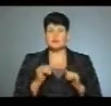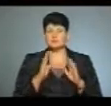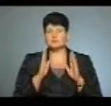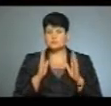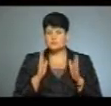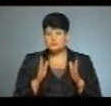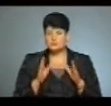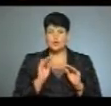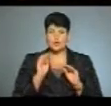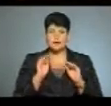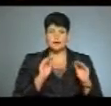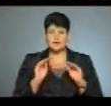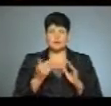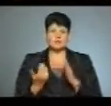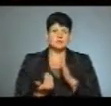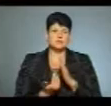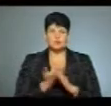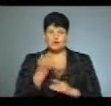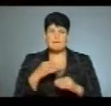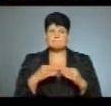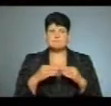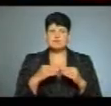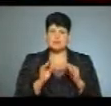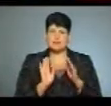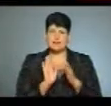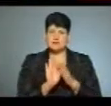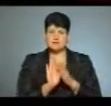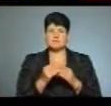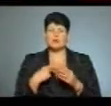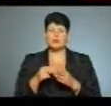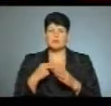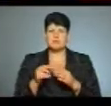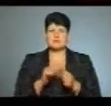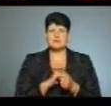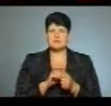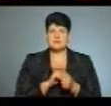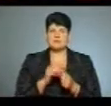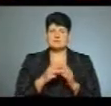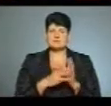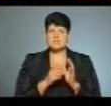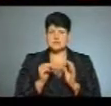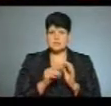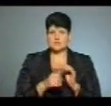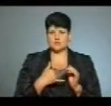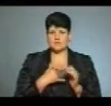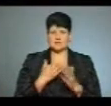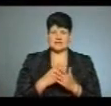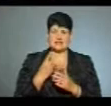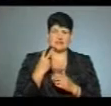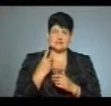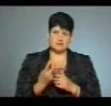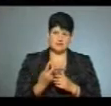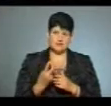будемо клеїти новий. Це пінопласт на клей. Ми закупили матеріалу на 18 тисяч. У нас є такі 2